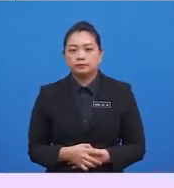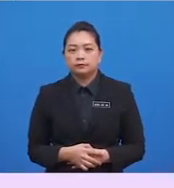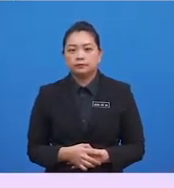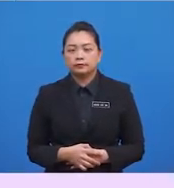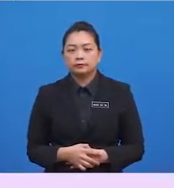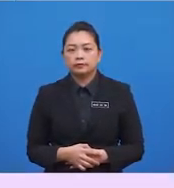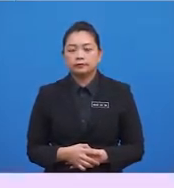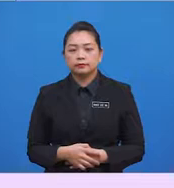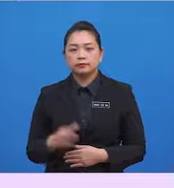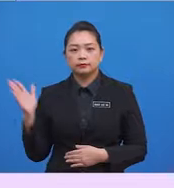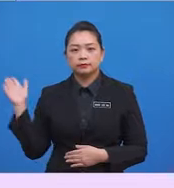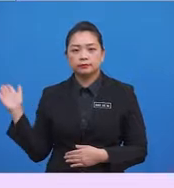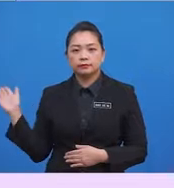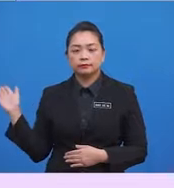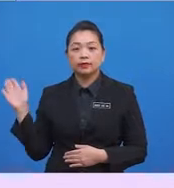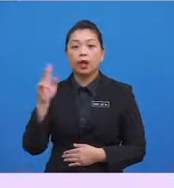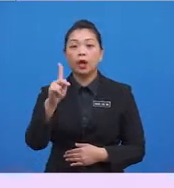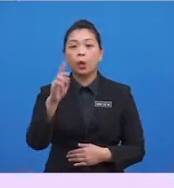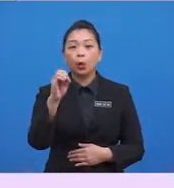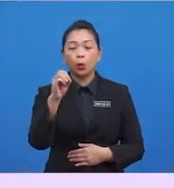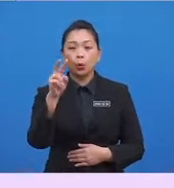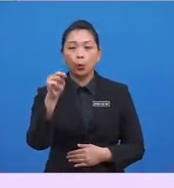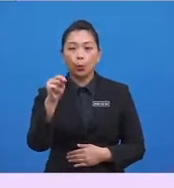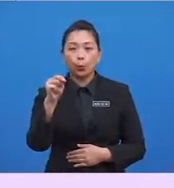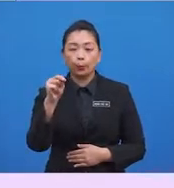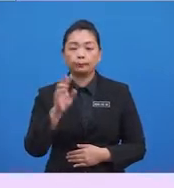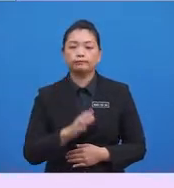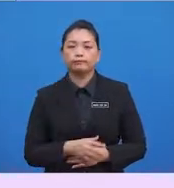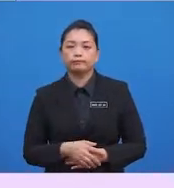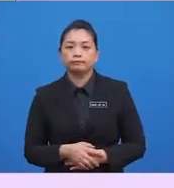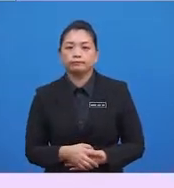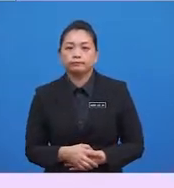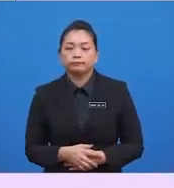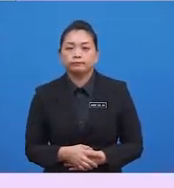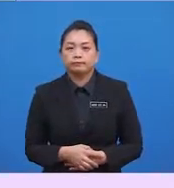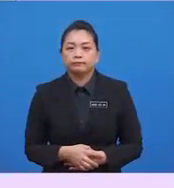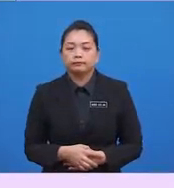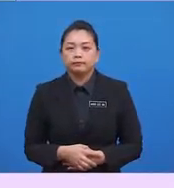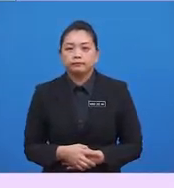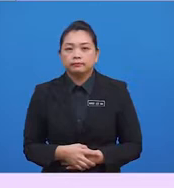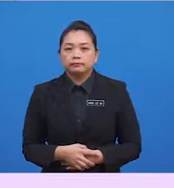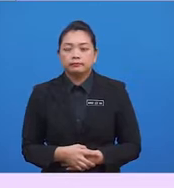Paparan yang sedang kita lihat ini merupakan bentuk tiga dimensi iaitu kon.